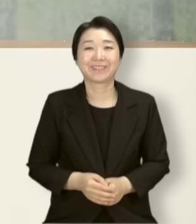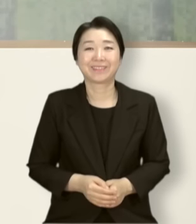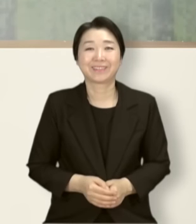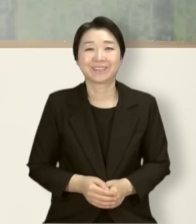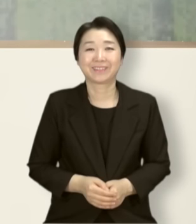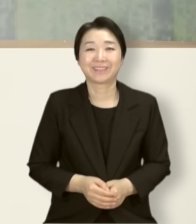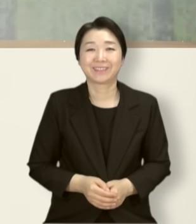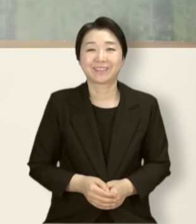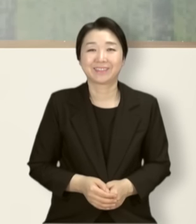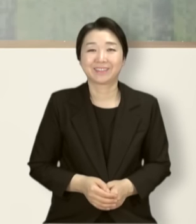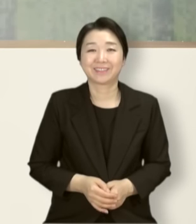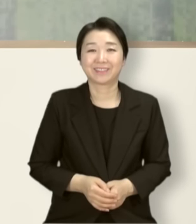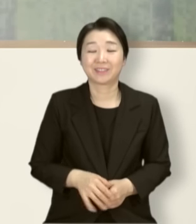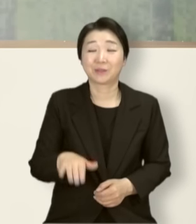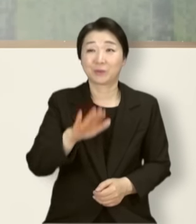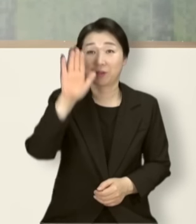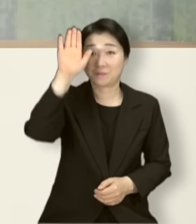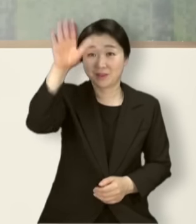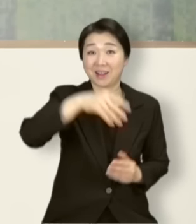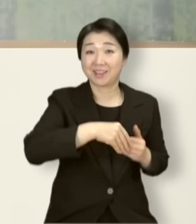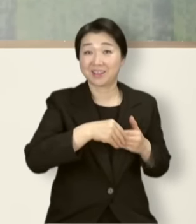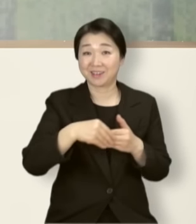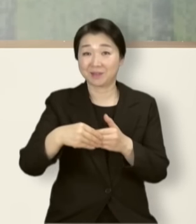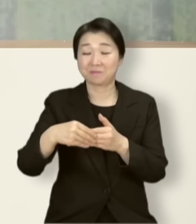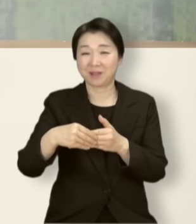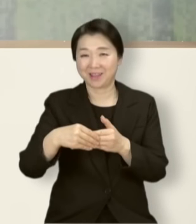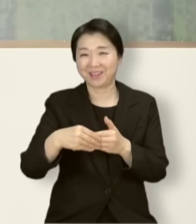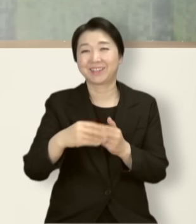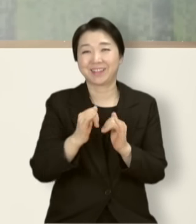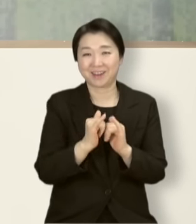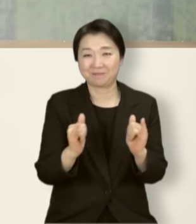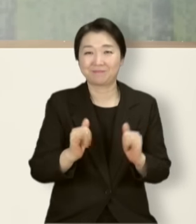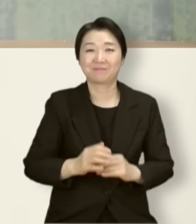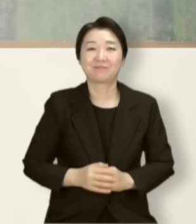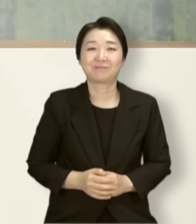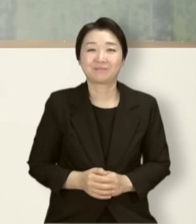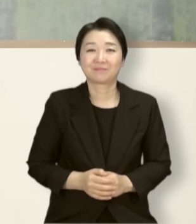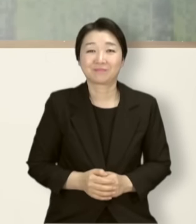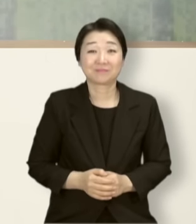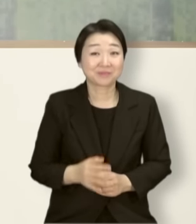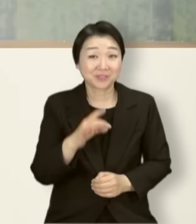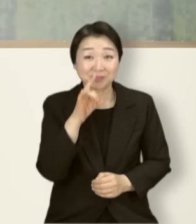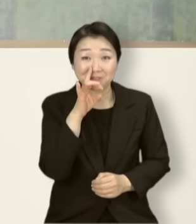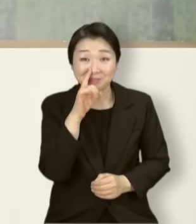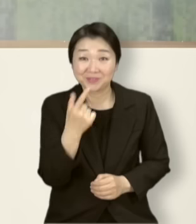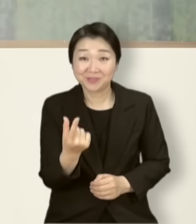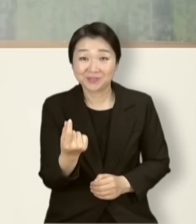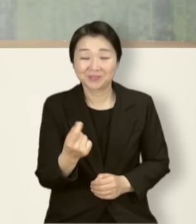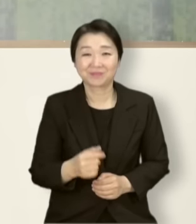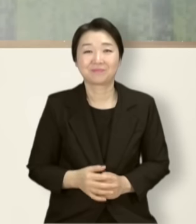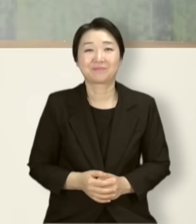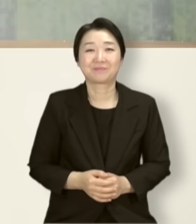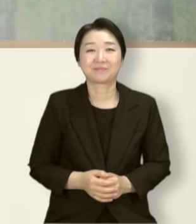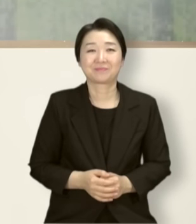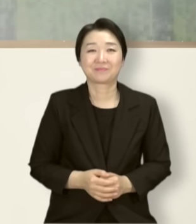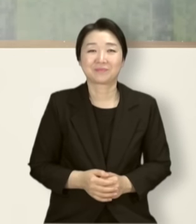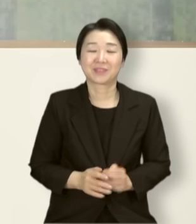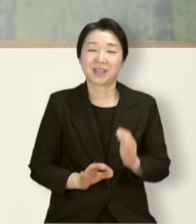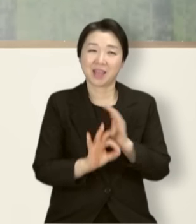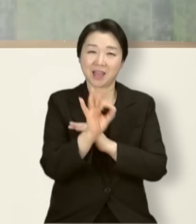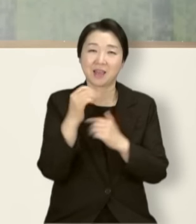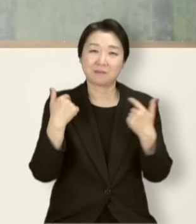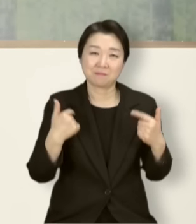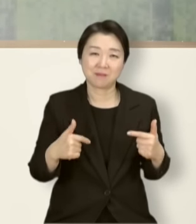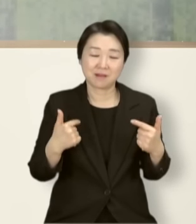보았는데요. 우리의 미래를 이끄시는 분이시거든요. 여러분 궁금하시죠? 매일